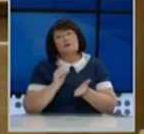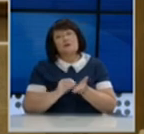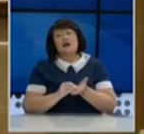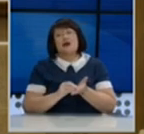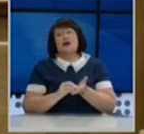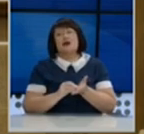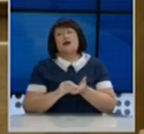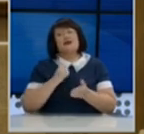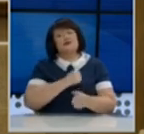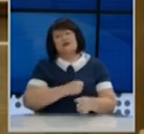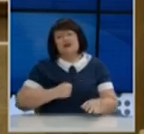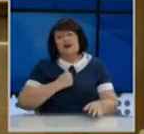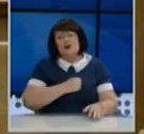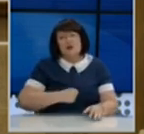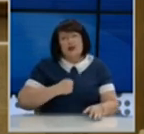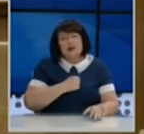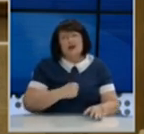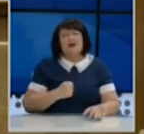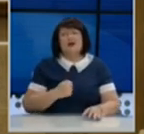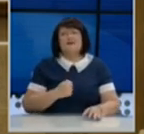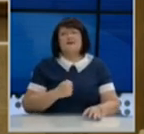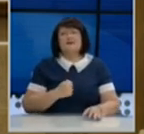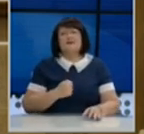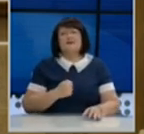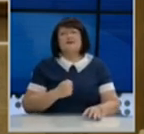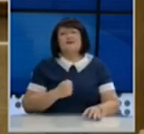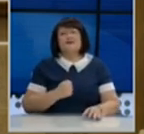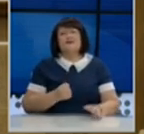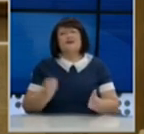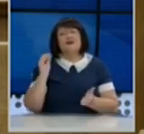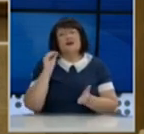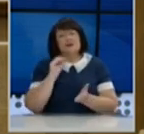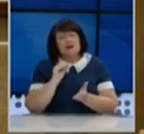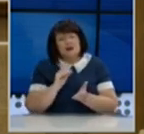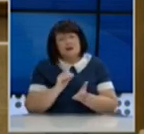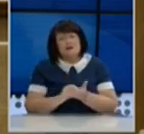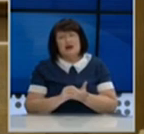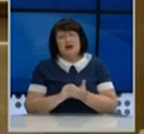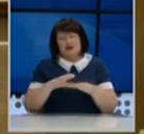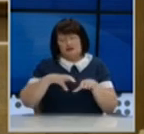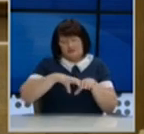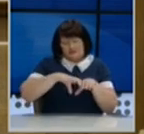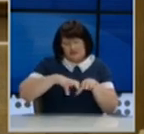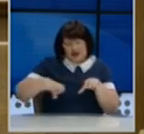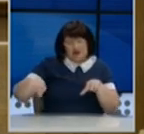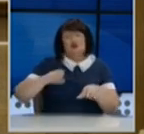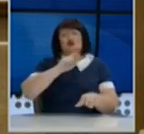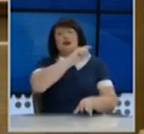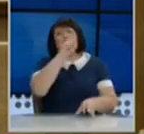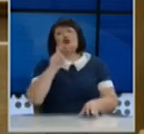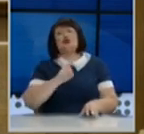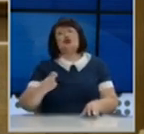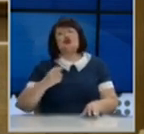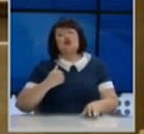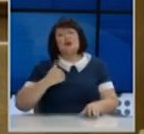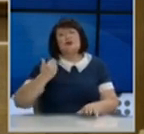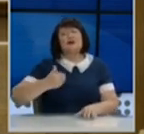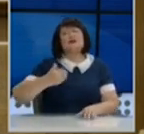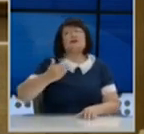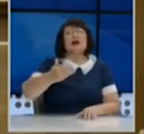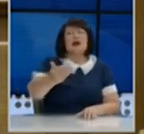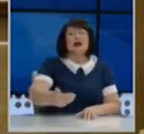νέα τραγωδία, η νέα αφαίρεση ενός κομματιού της ζωής μας, της προοπτικής μας,